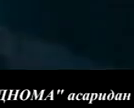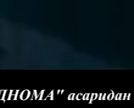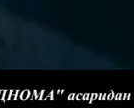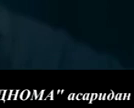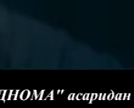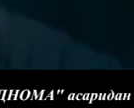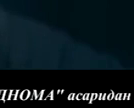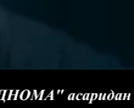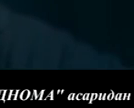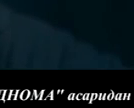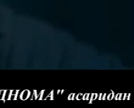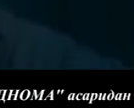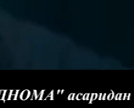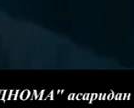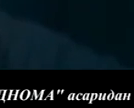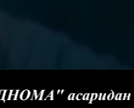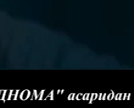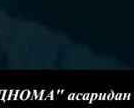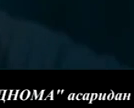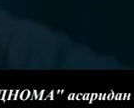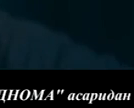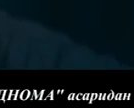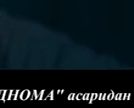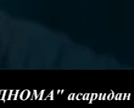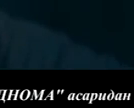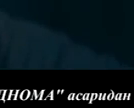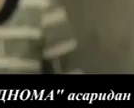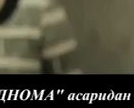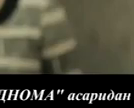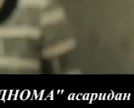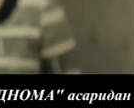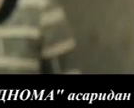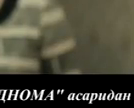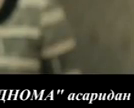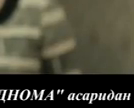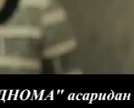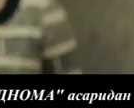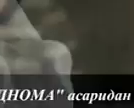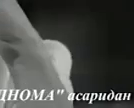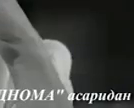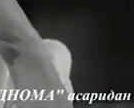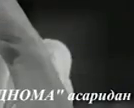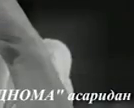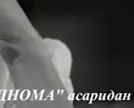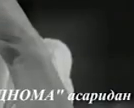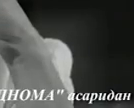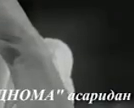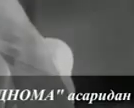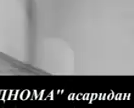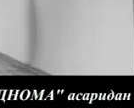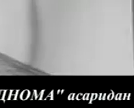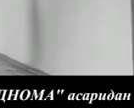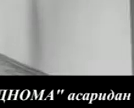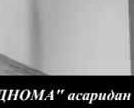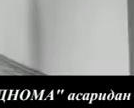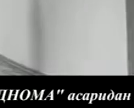aralashib, odamiylikning mazmun mohiyatiga putur yeta boshlaydi. Ota-ona, ustoz, ilm